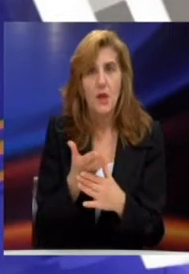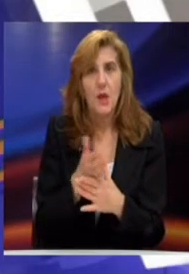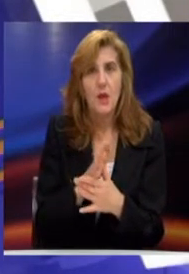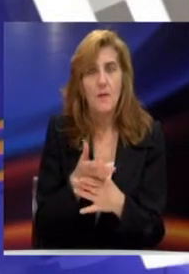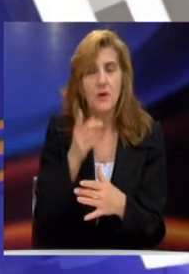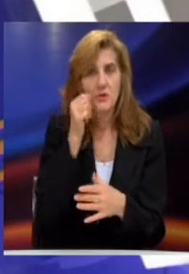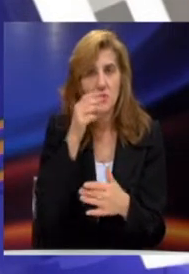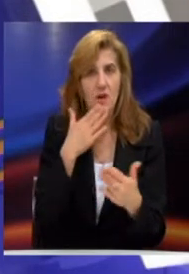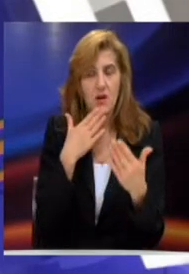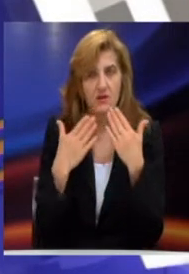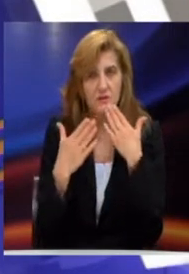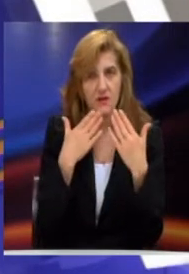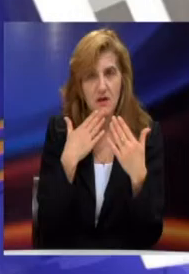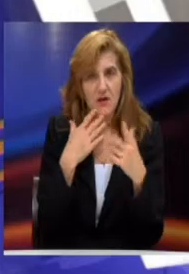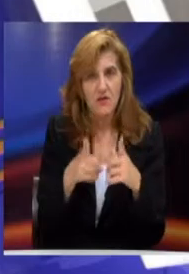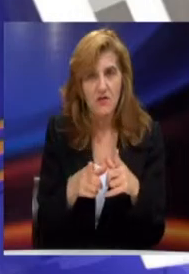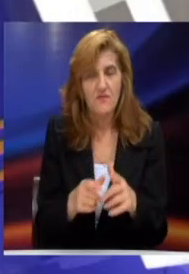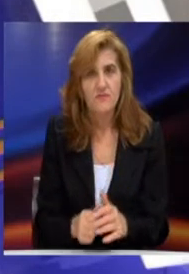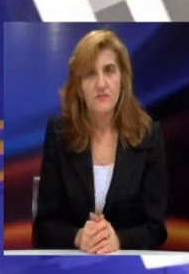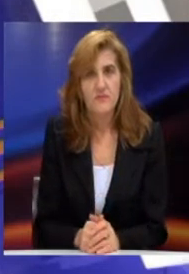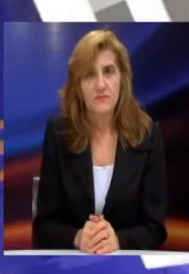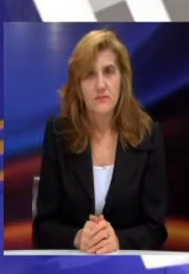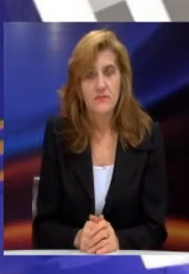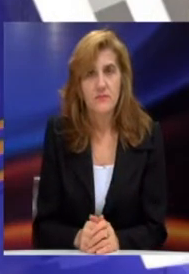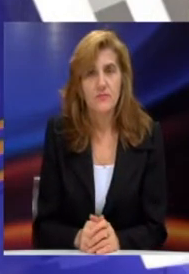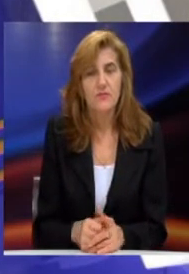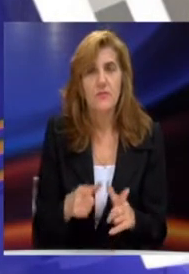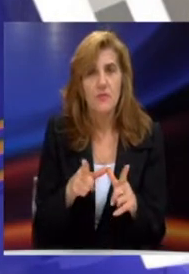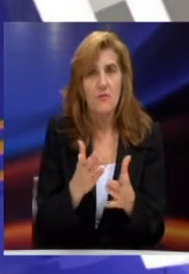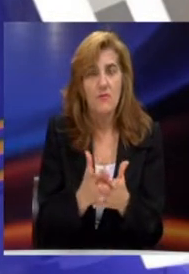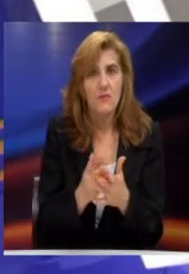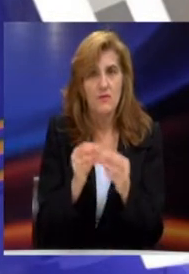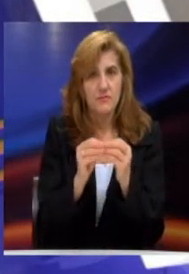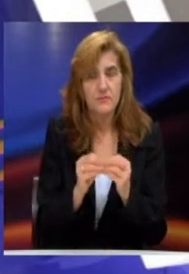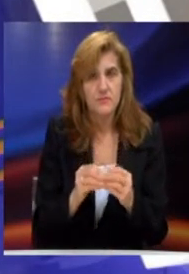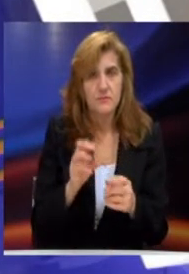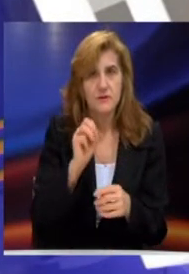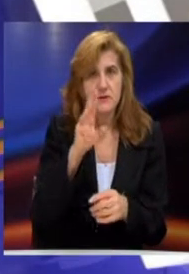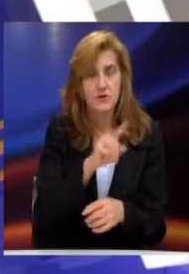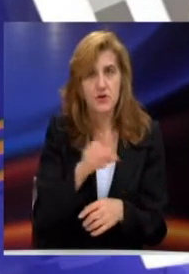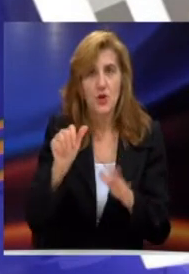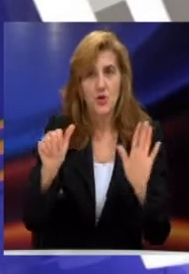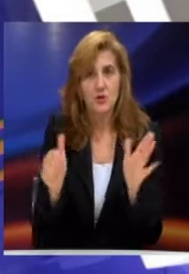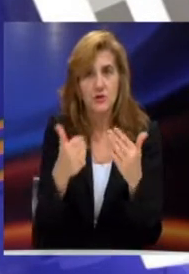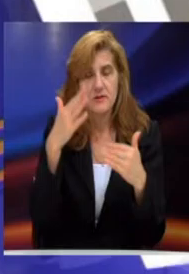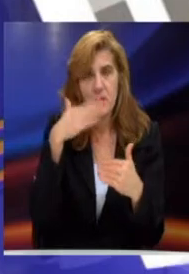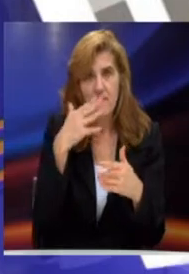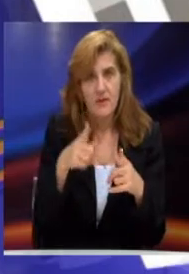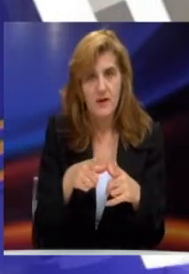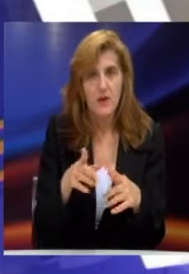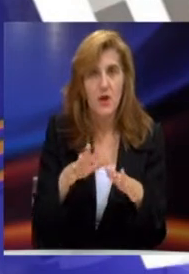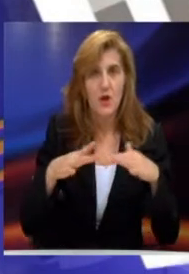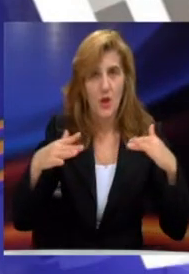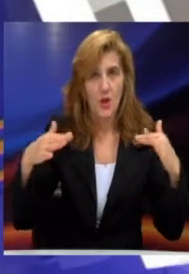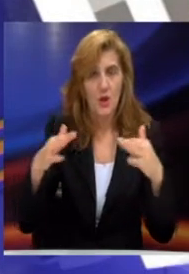Međunarodne biskupske konferencije Svetog Ćirila i Metodija. Konferencija je održana od 14. do 16. marta u Subotici,